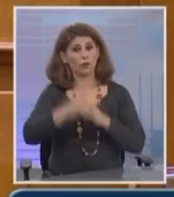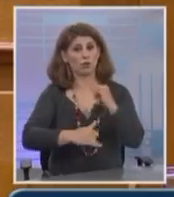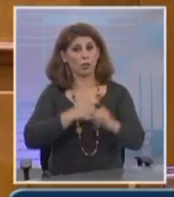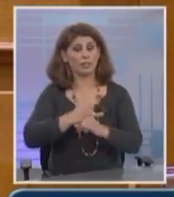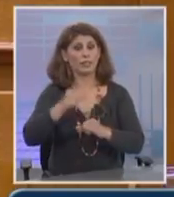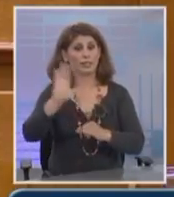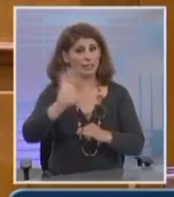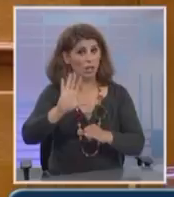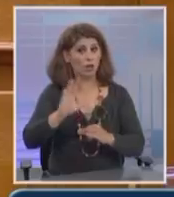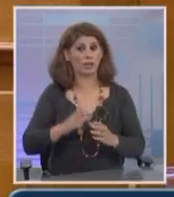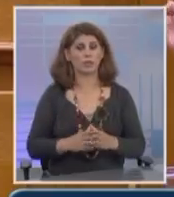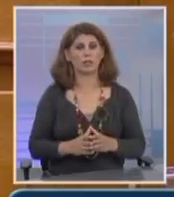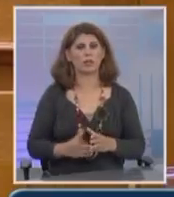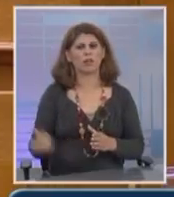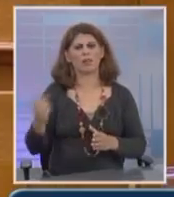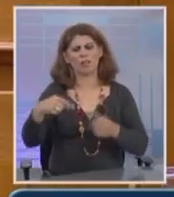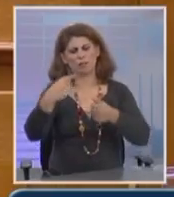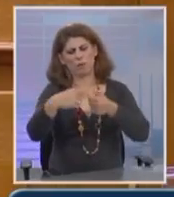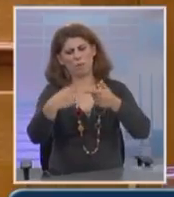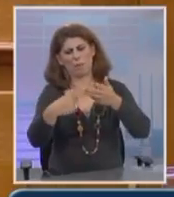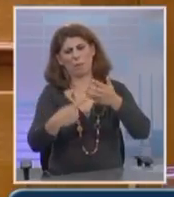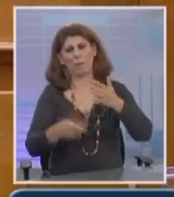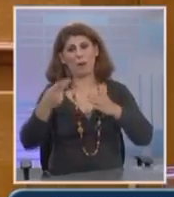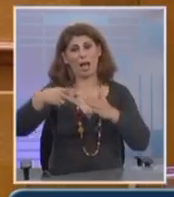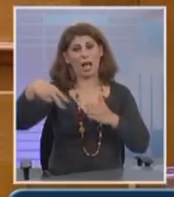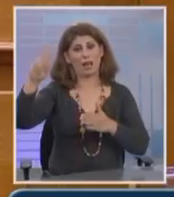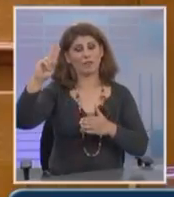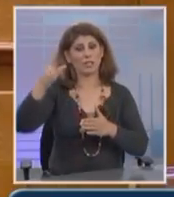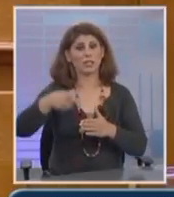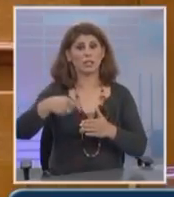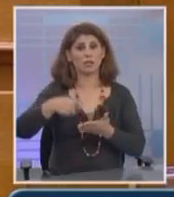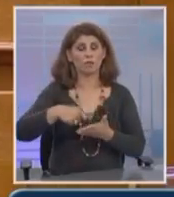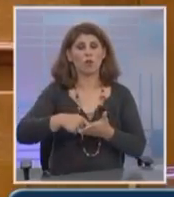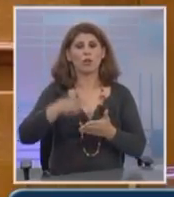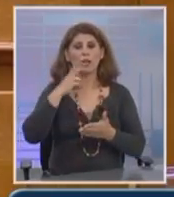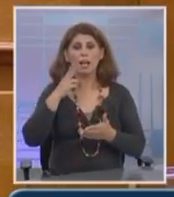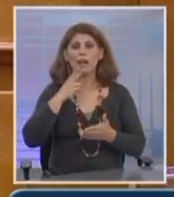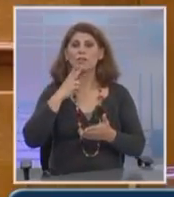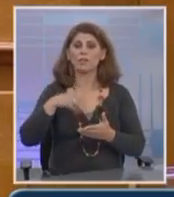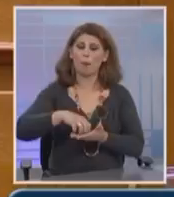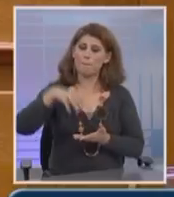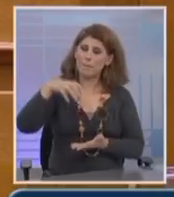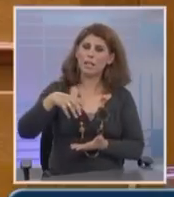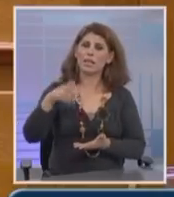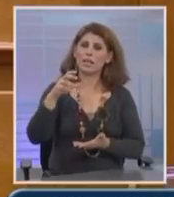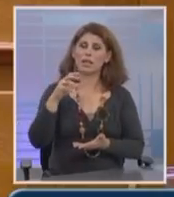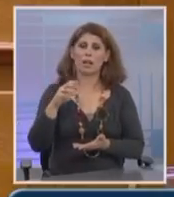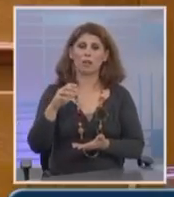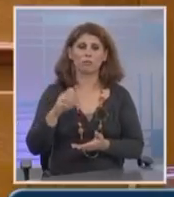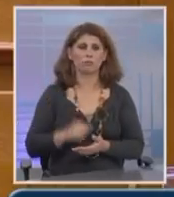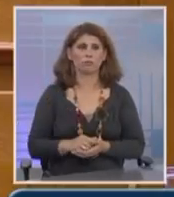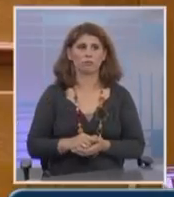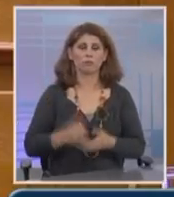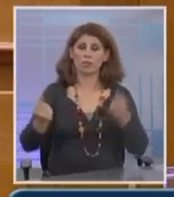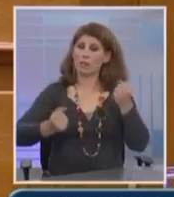στην τηλεόραση. Και άλλα τόσα μέτρα αύξησης φόρων στα καύσιμα, στον καπνό, στην πύρα. Αύξηση στο τέλος ταξινόμησης